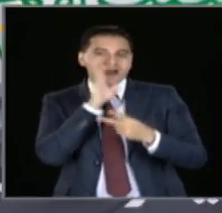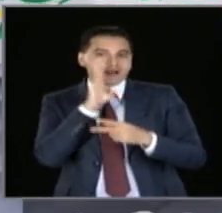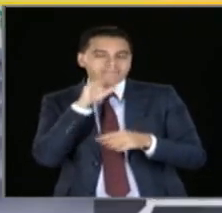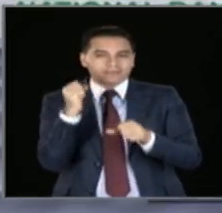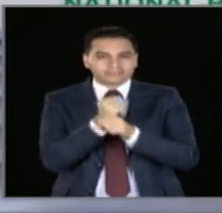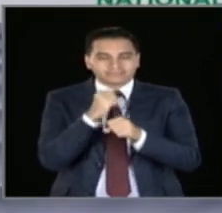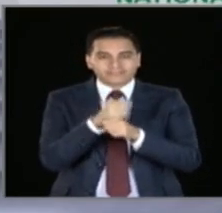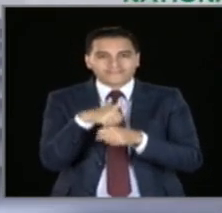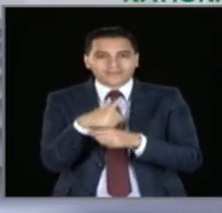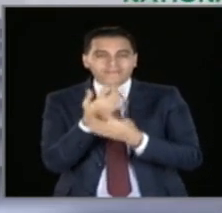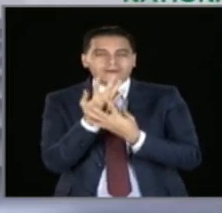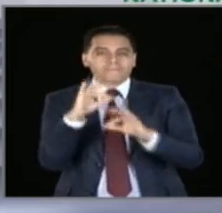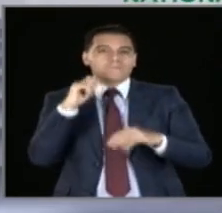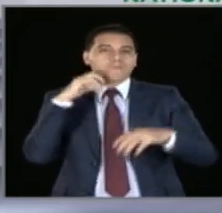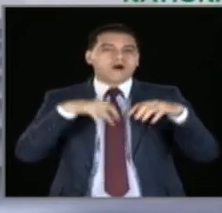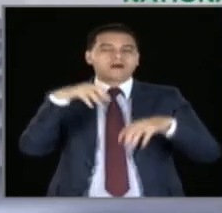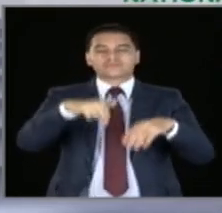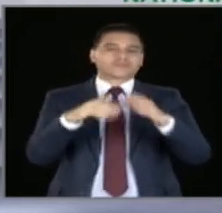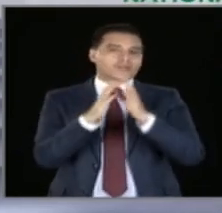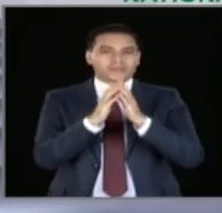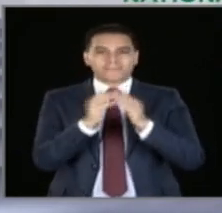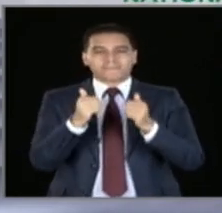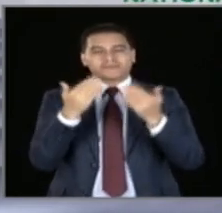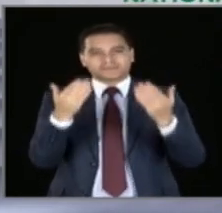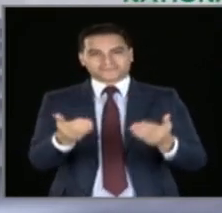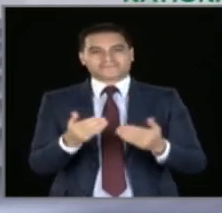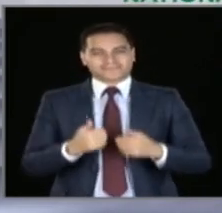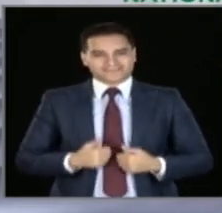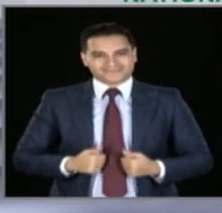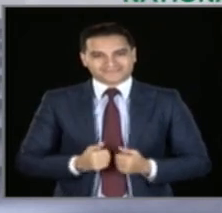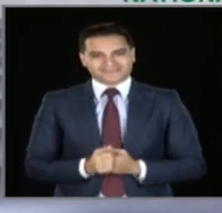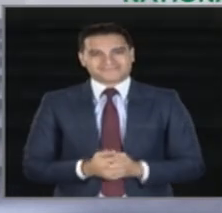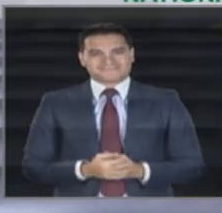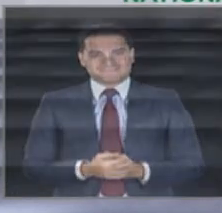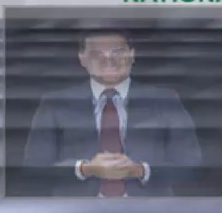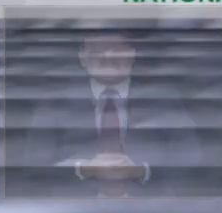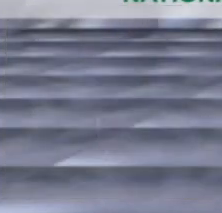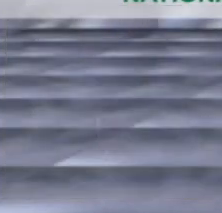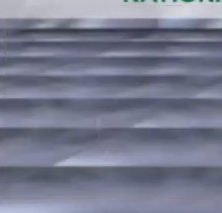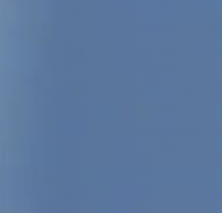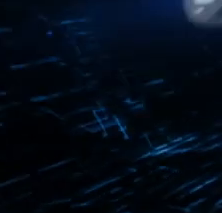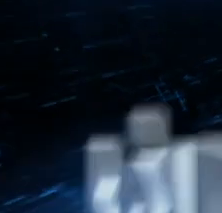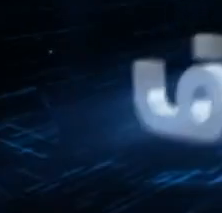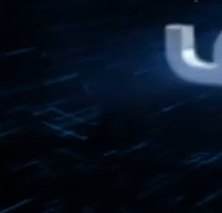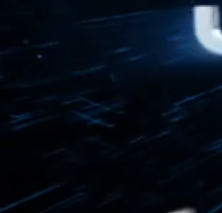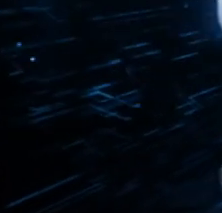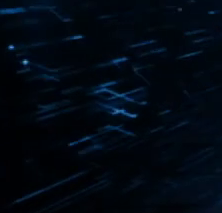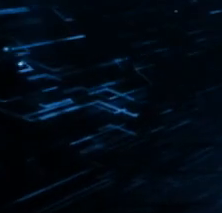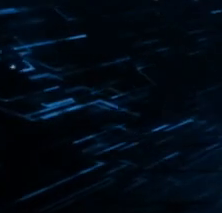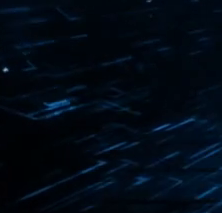لدعم ملف قادرون باختلاف اجتماعيا وعلميا وثقافيا ومهنيا في جميع محافظات مصر